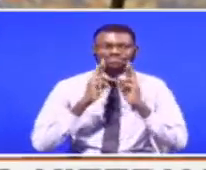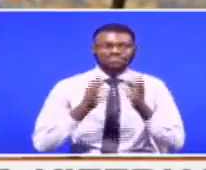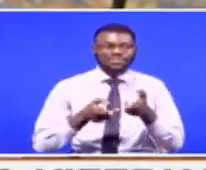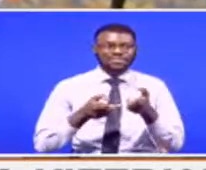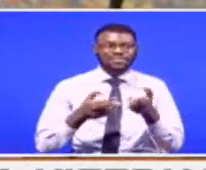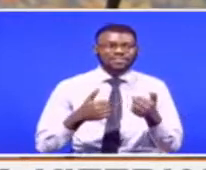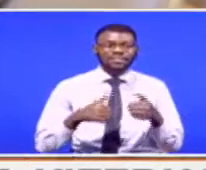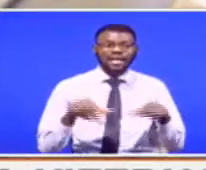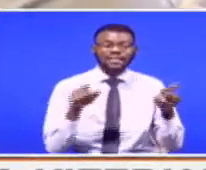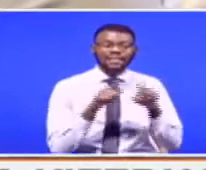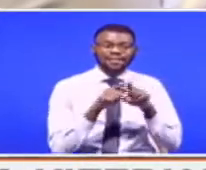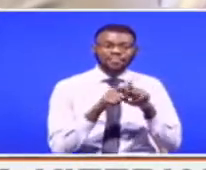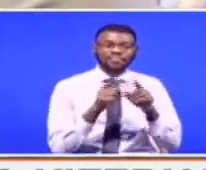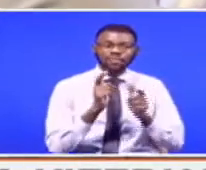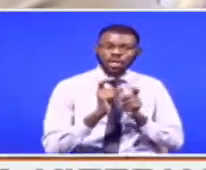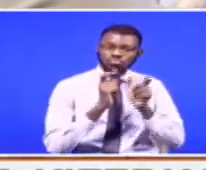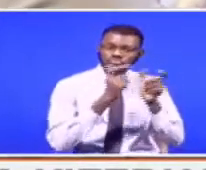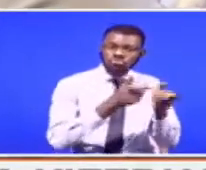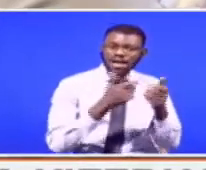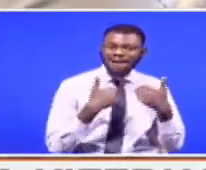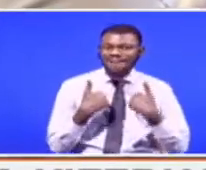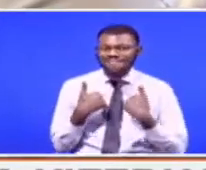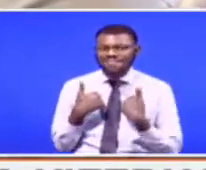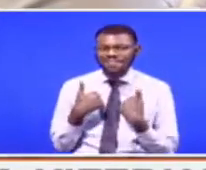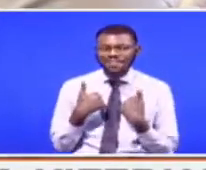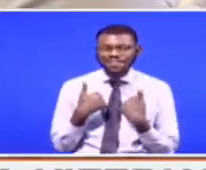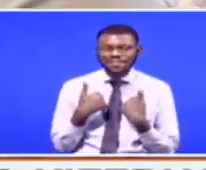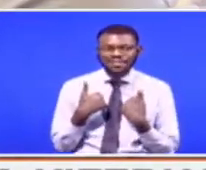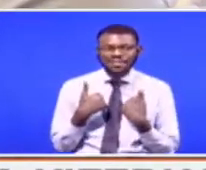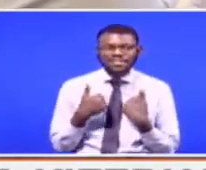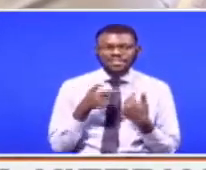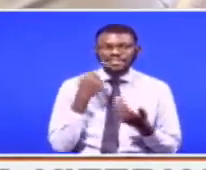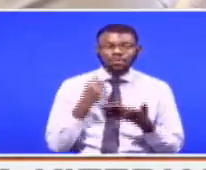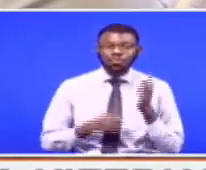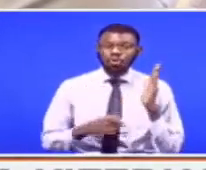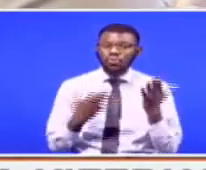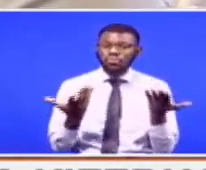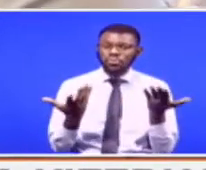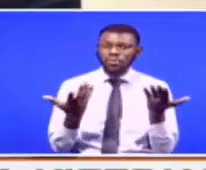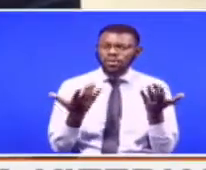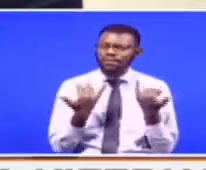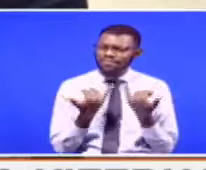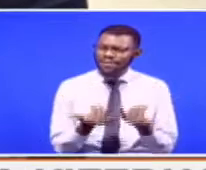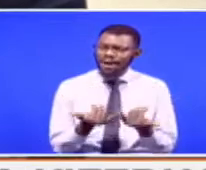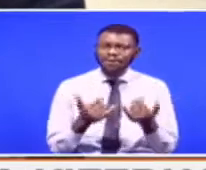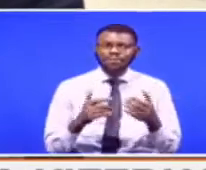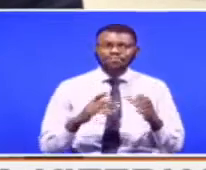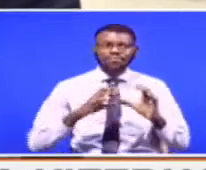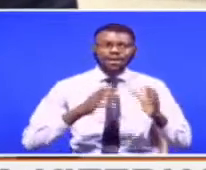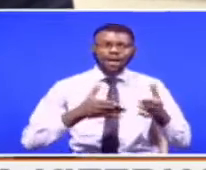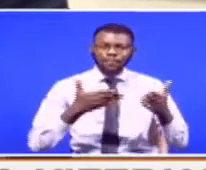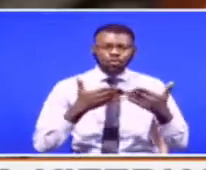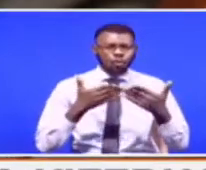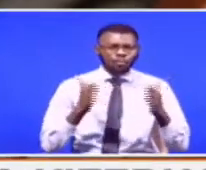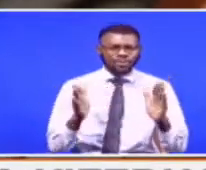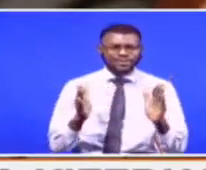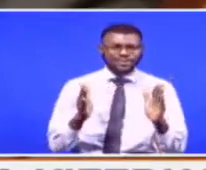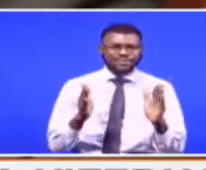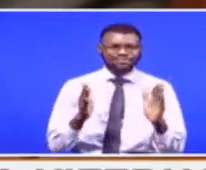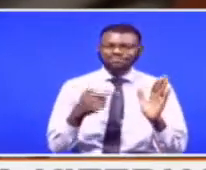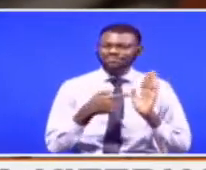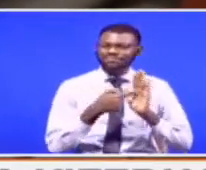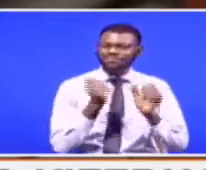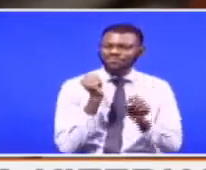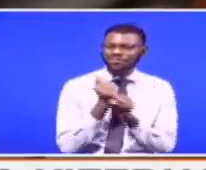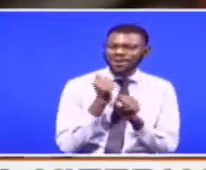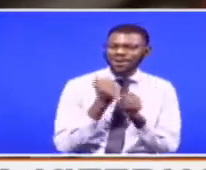Awards almaarufu FIRE, wameutaja mfumo huo kuwa bora zaidi kwa kuleta wazi katika usimamizi wa kampuni. Akizungumza